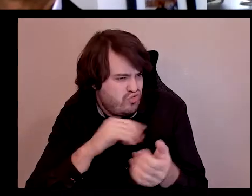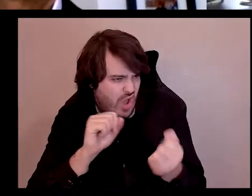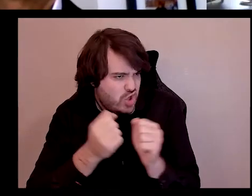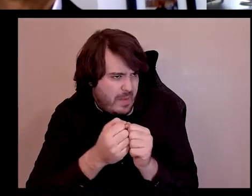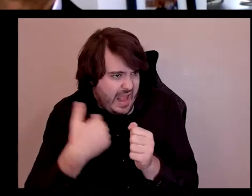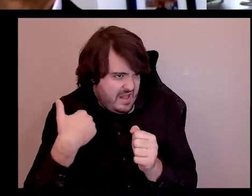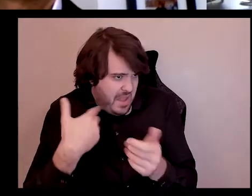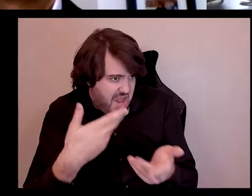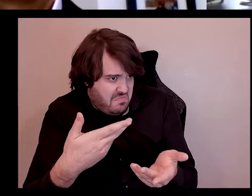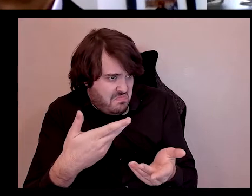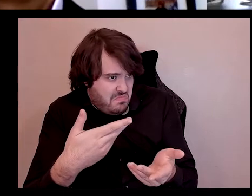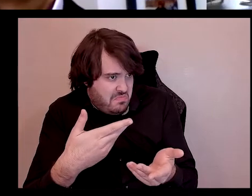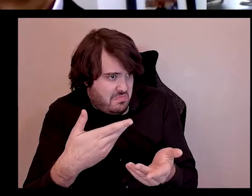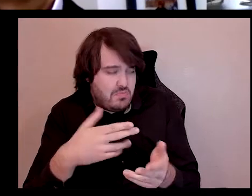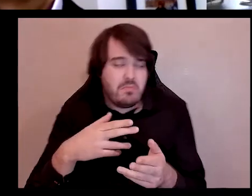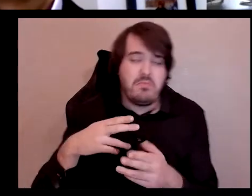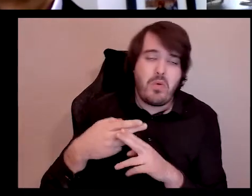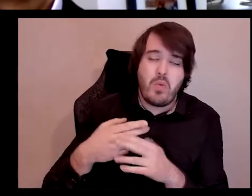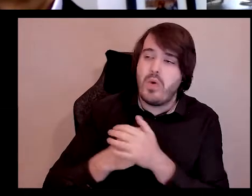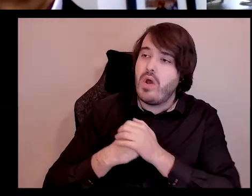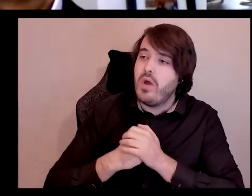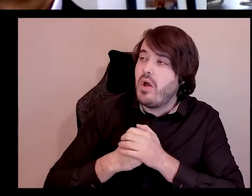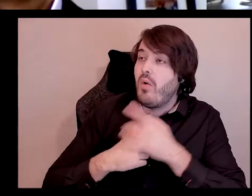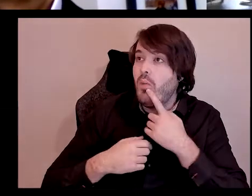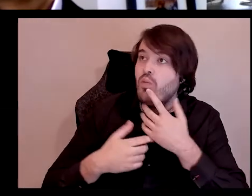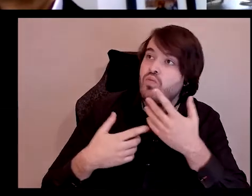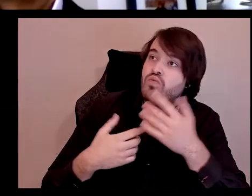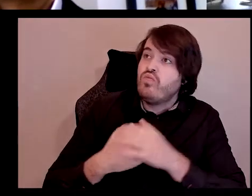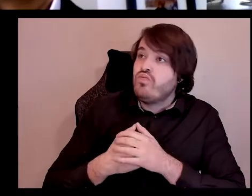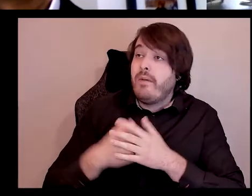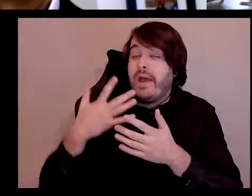ans spécifiquement? Y a-t-il eu des changements récemment?